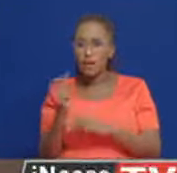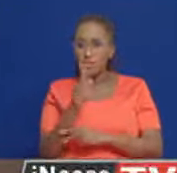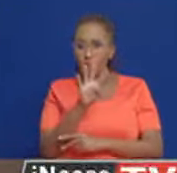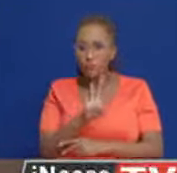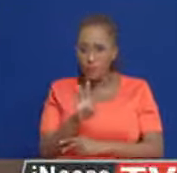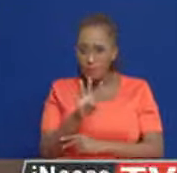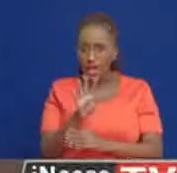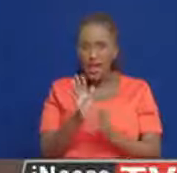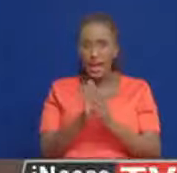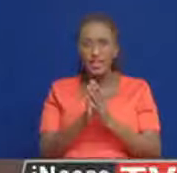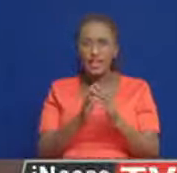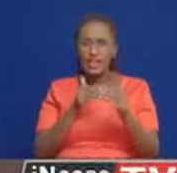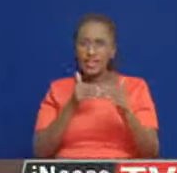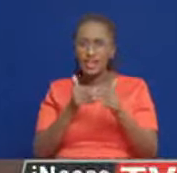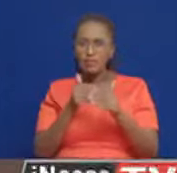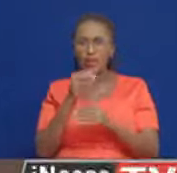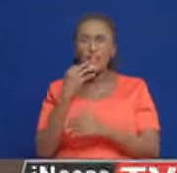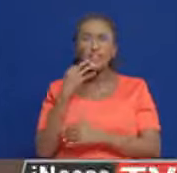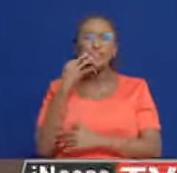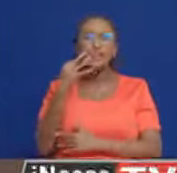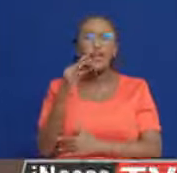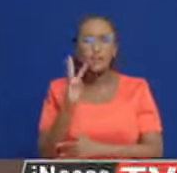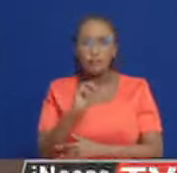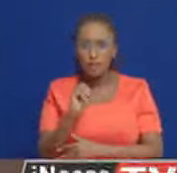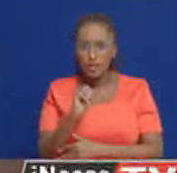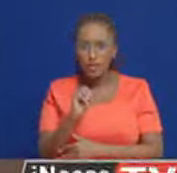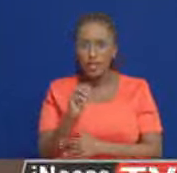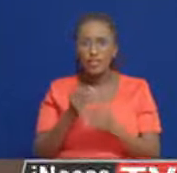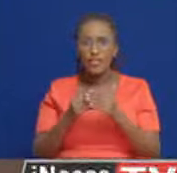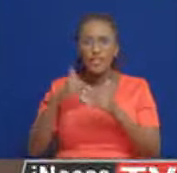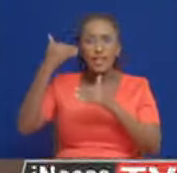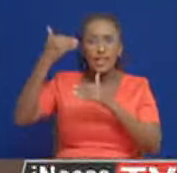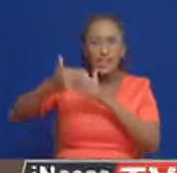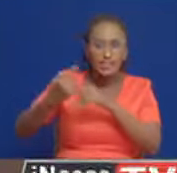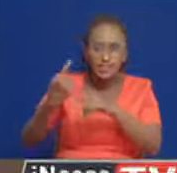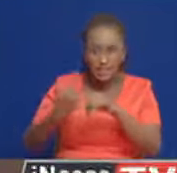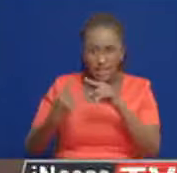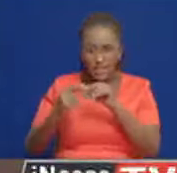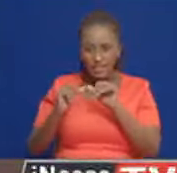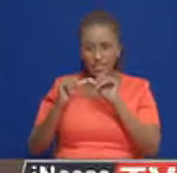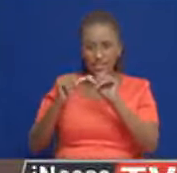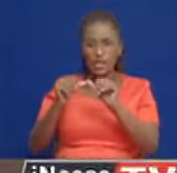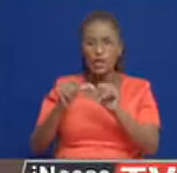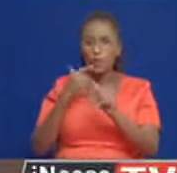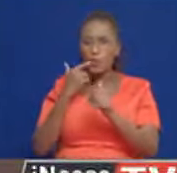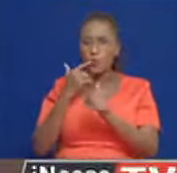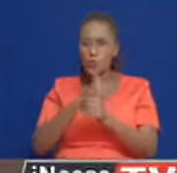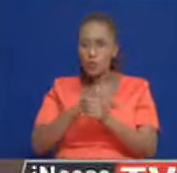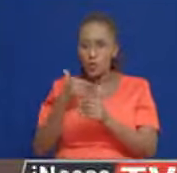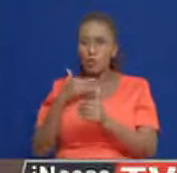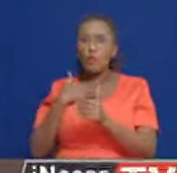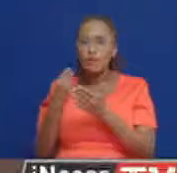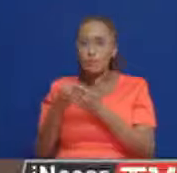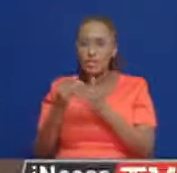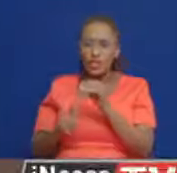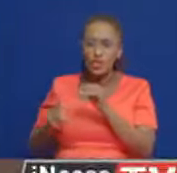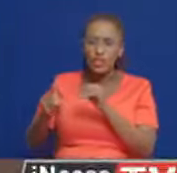na karibu bilioni 300. Mwaka ambao unakuja tunataka ya kwamba hayo mapato sasa yakue hadi